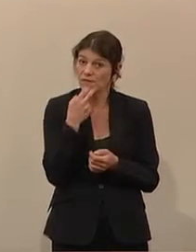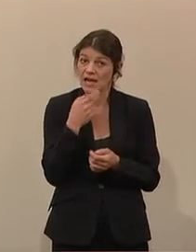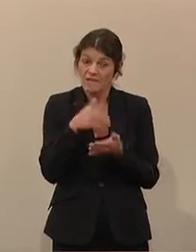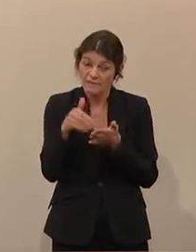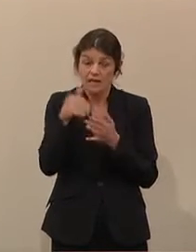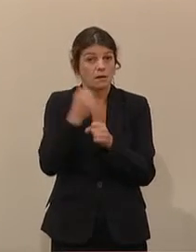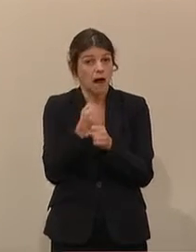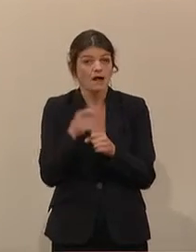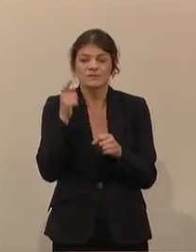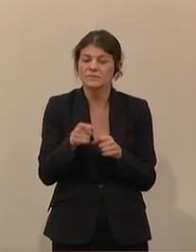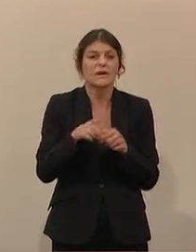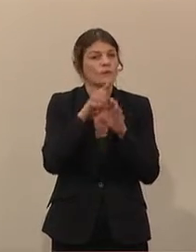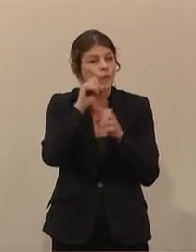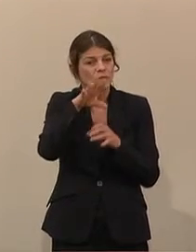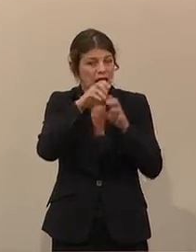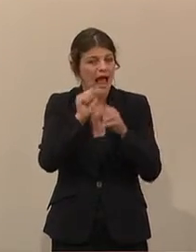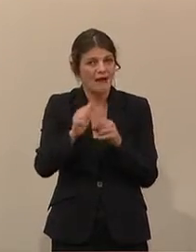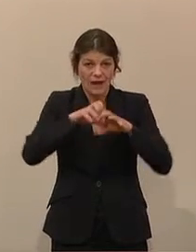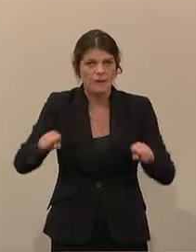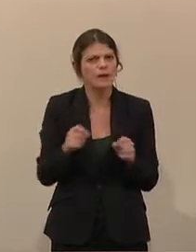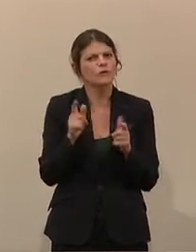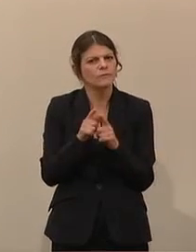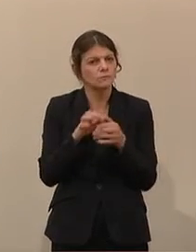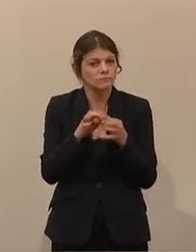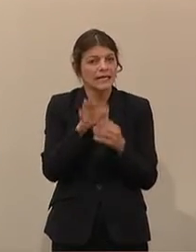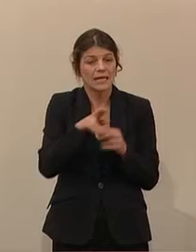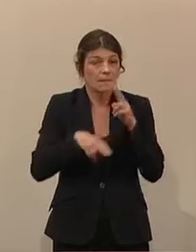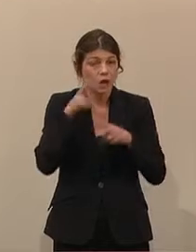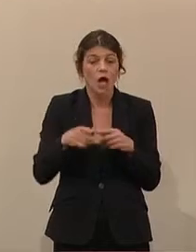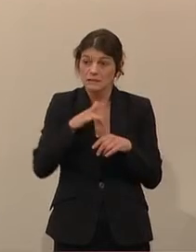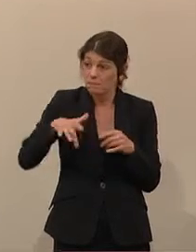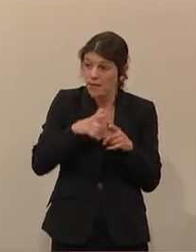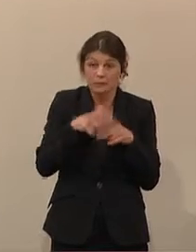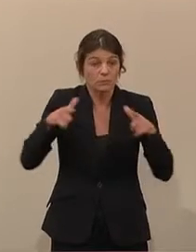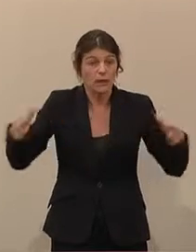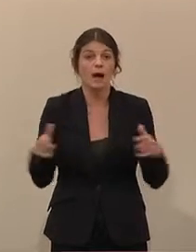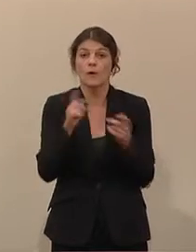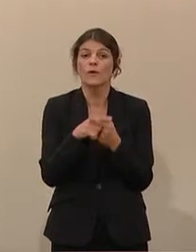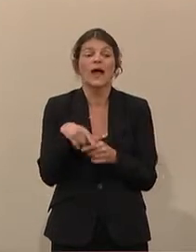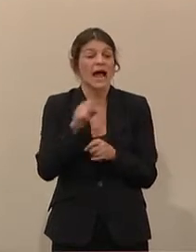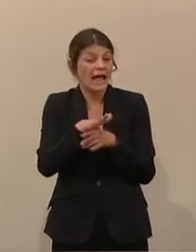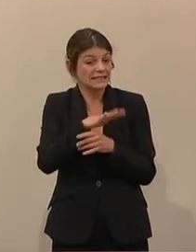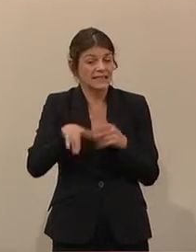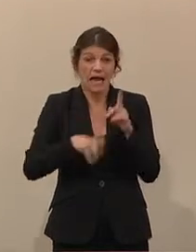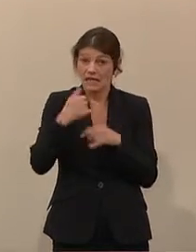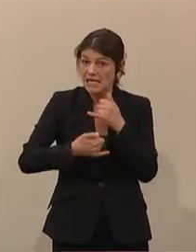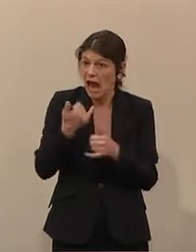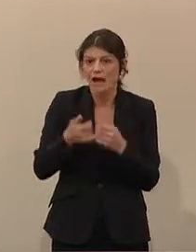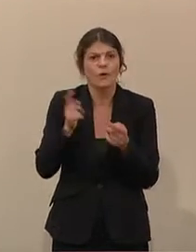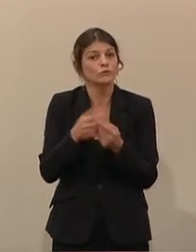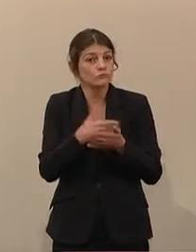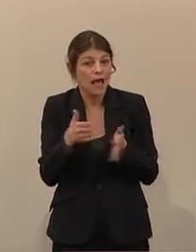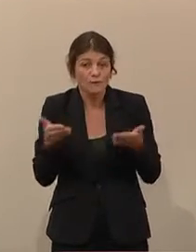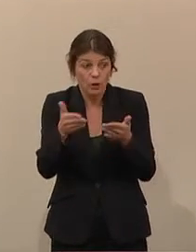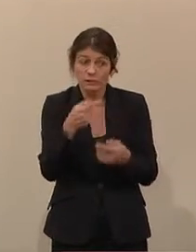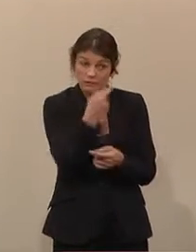der 15a-Vereinbarungen betreffend Ausbau von Kinderbetreuungsplätzen, Gratiskindergartenjahr und früher sprachlicher Förderung als federführende